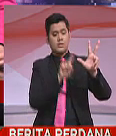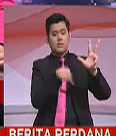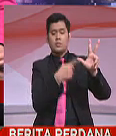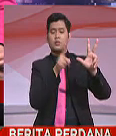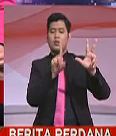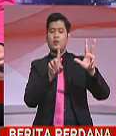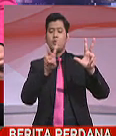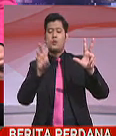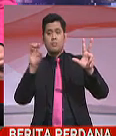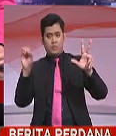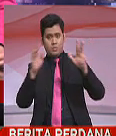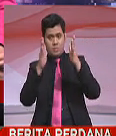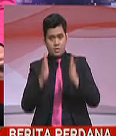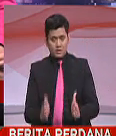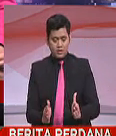23,120 kes bersamaan